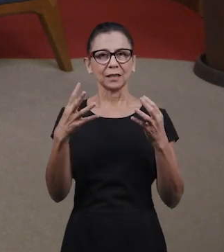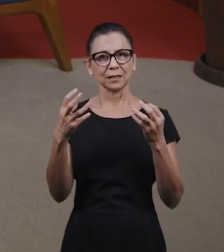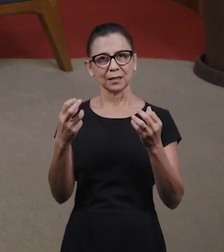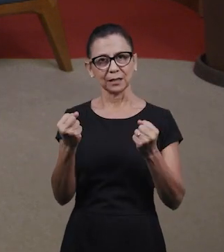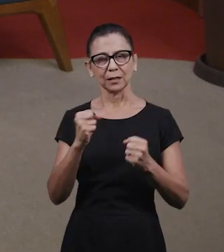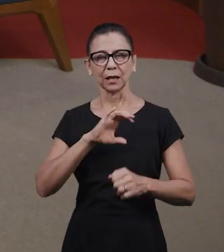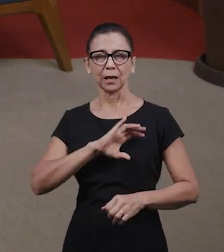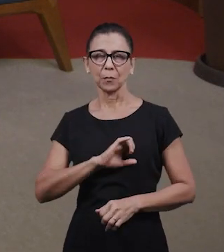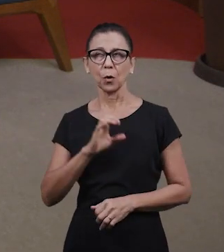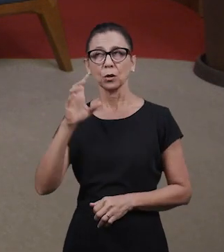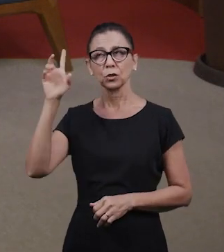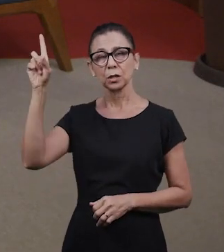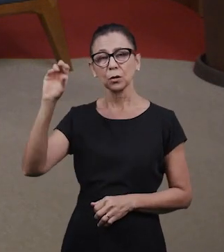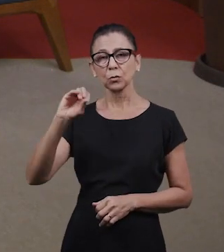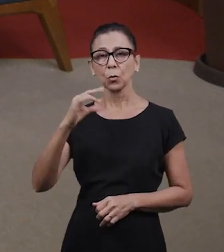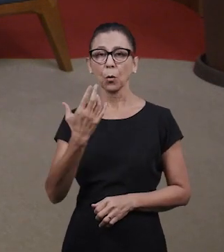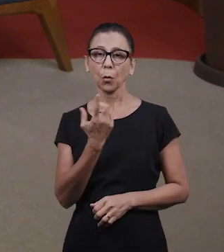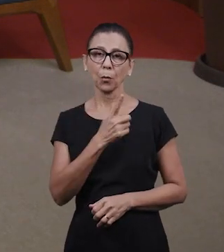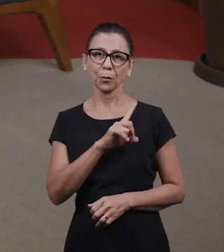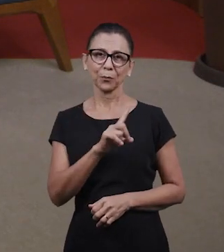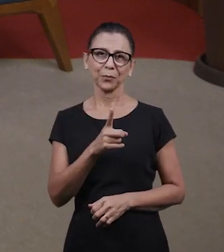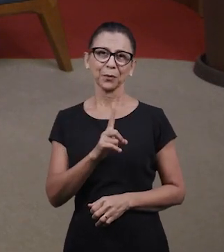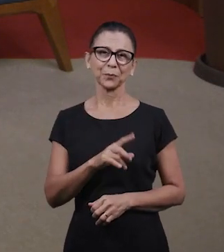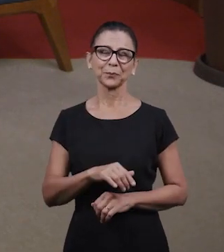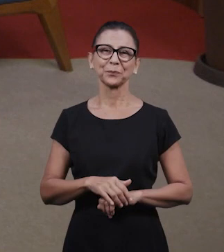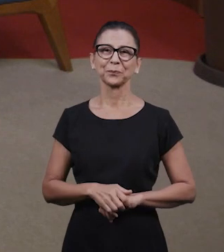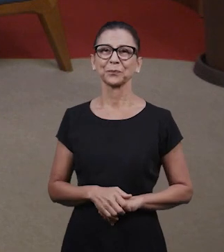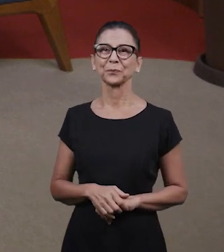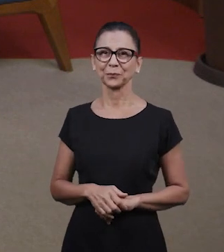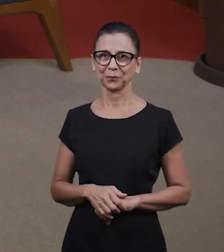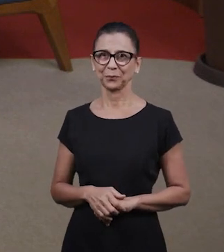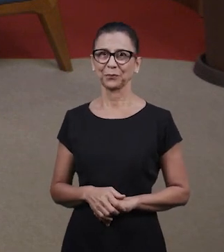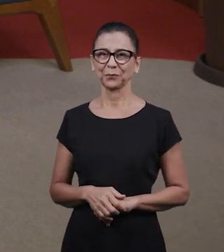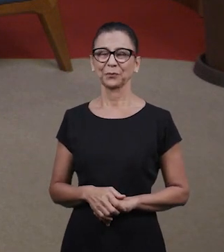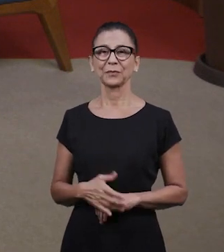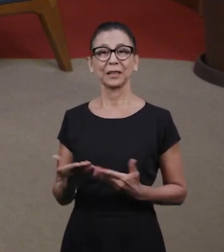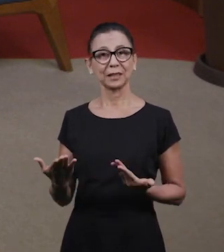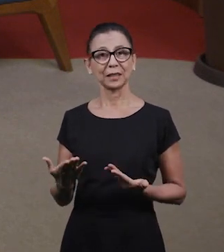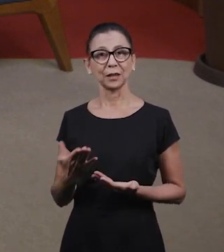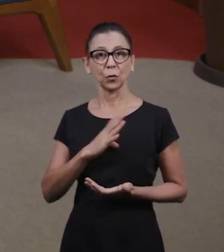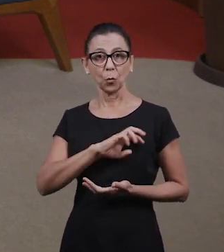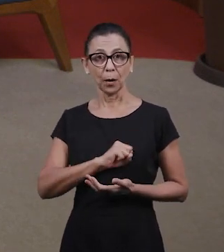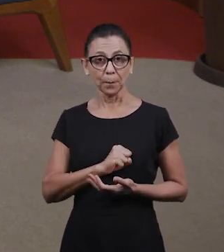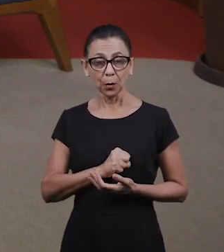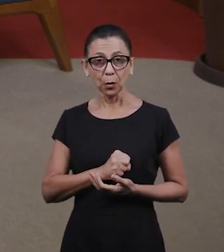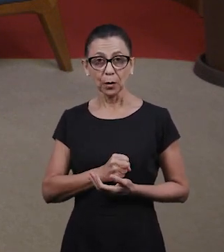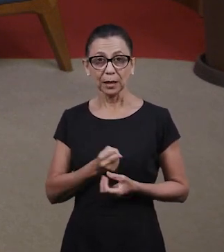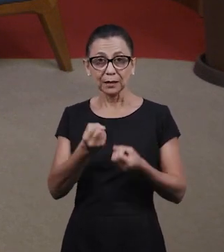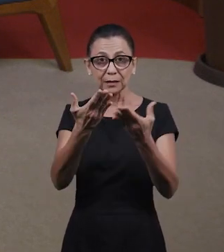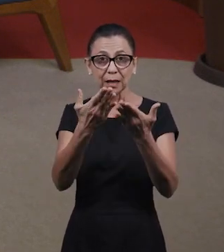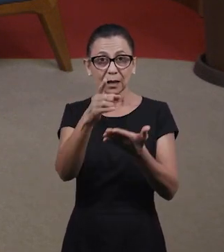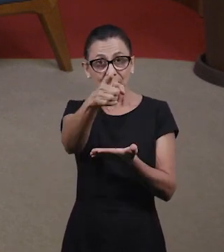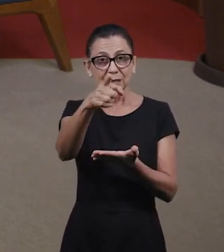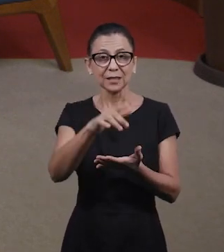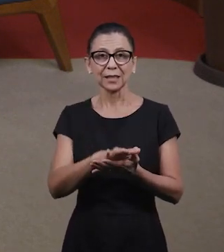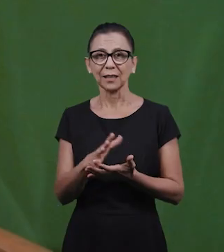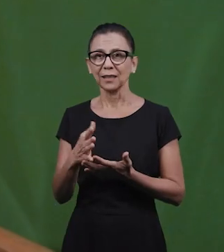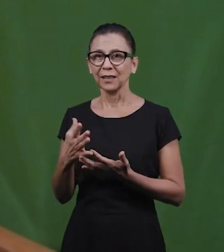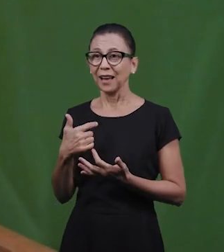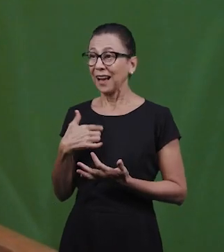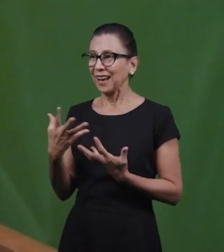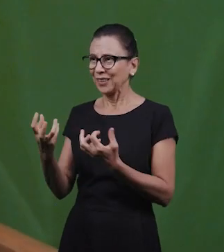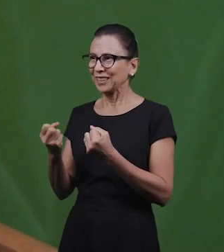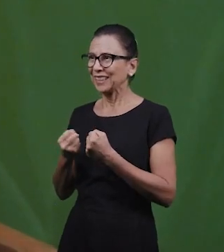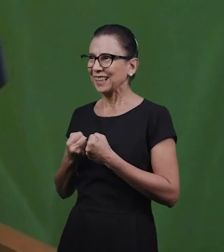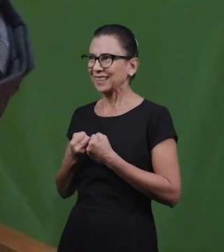il touche cet amour. Donc, il est touché par cet amour. Parce que l'amour, c'est pour moi et pour vous.